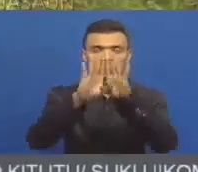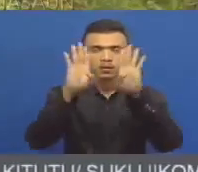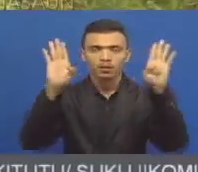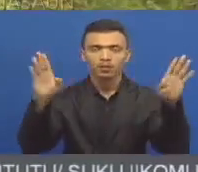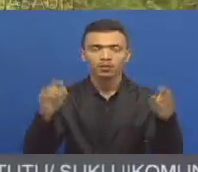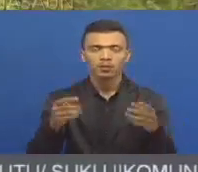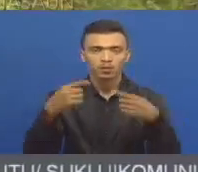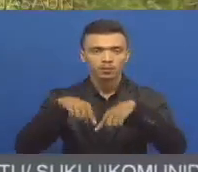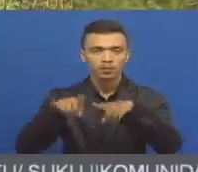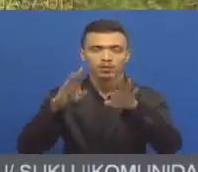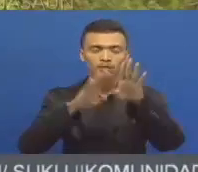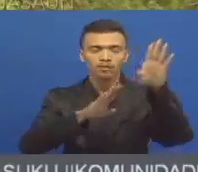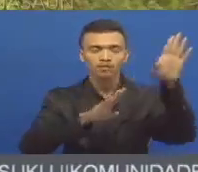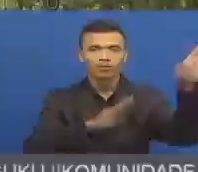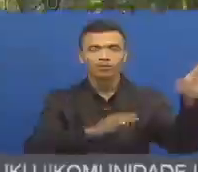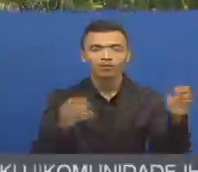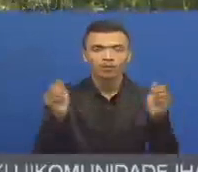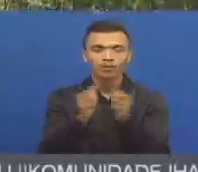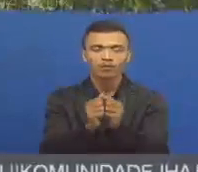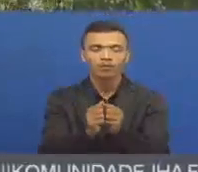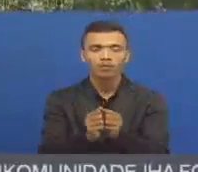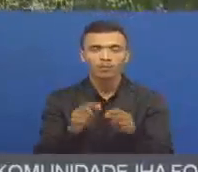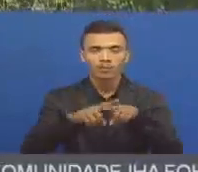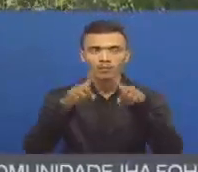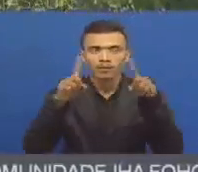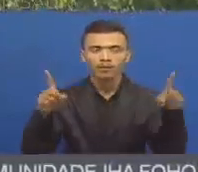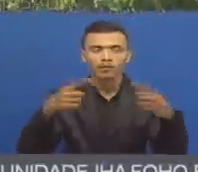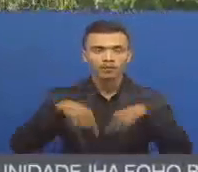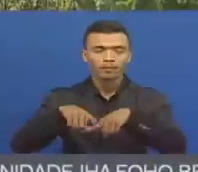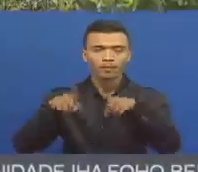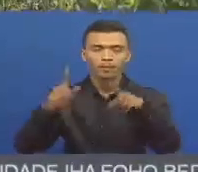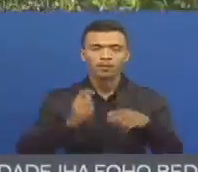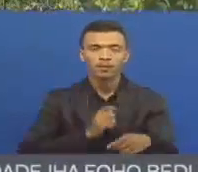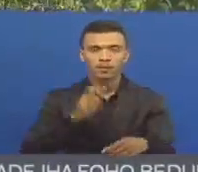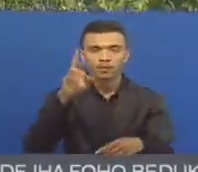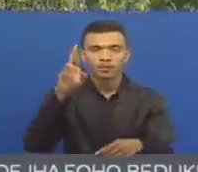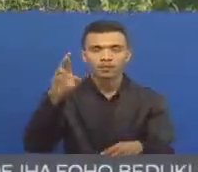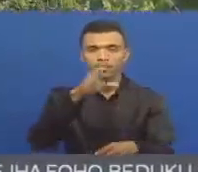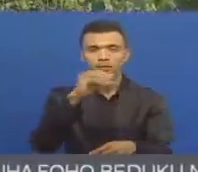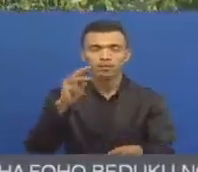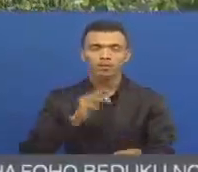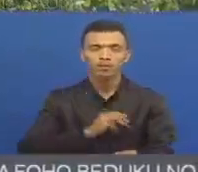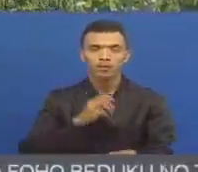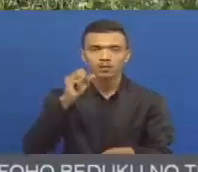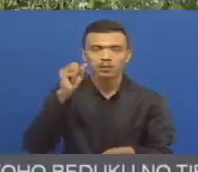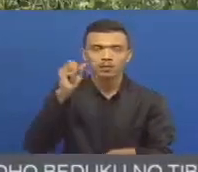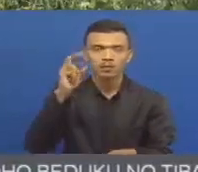lá torre e forro lauela, o Kitutu, mai bine liuto liseira tibar no area Maselidun